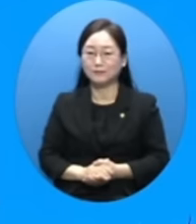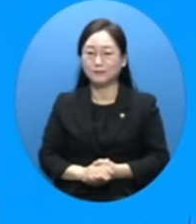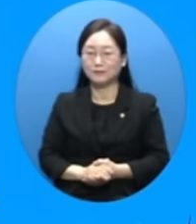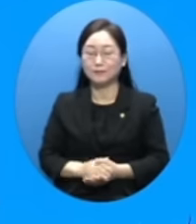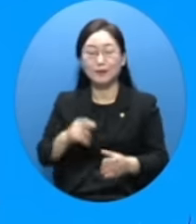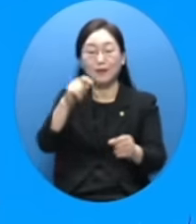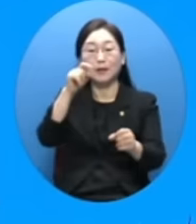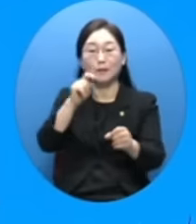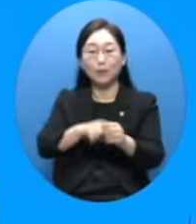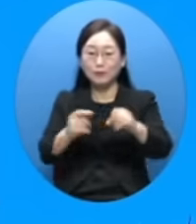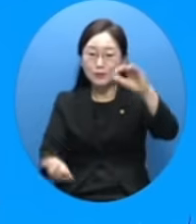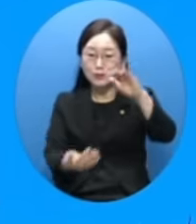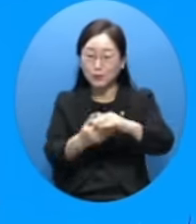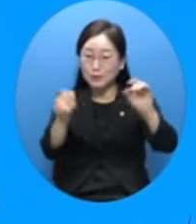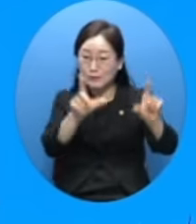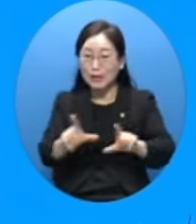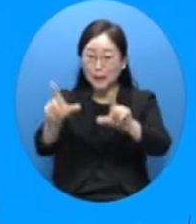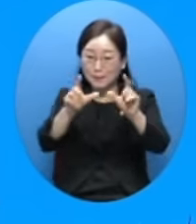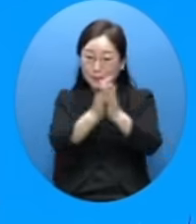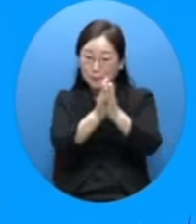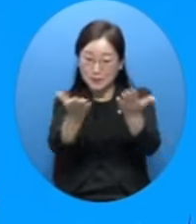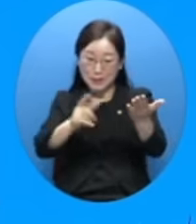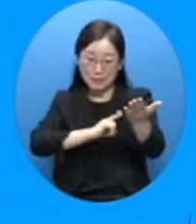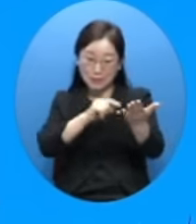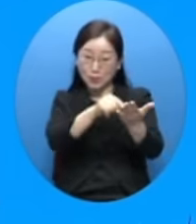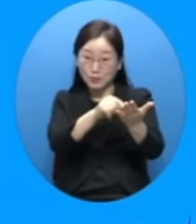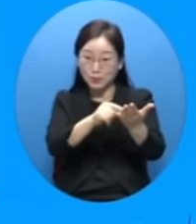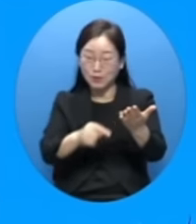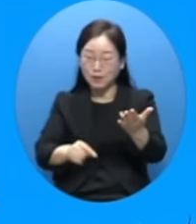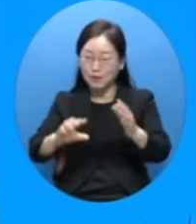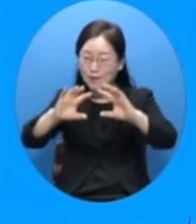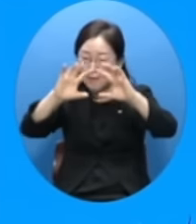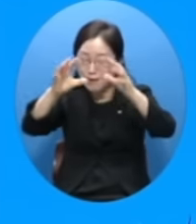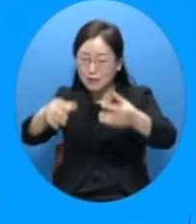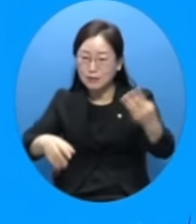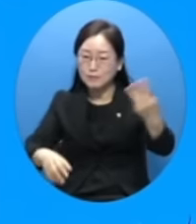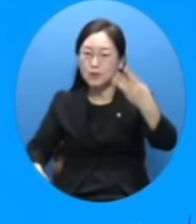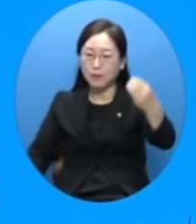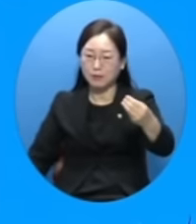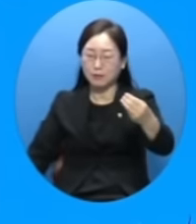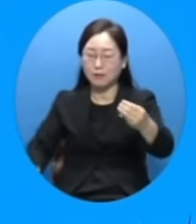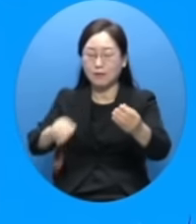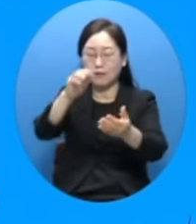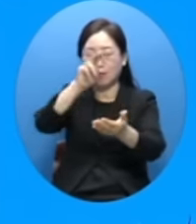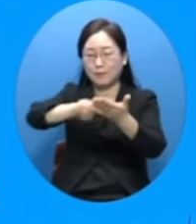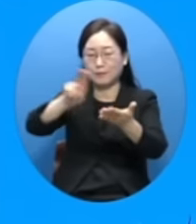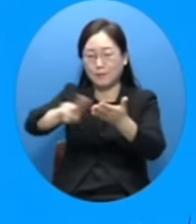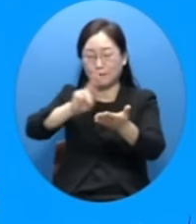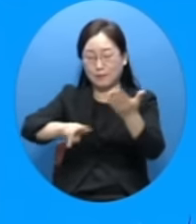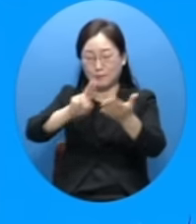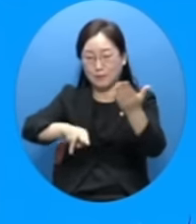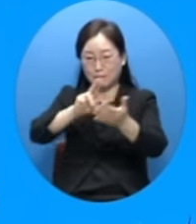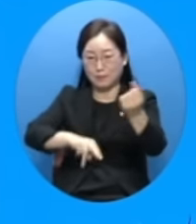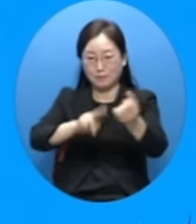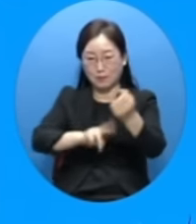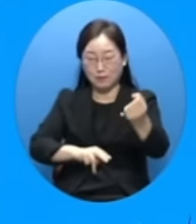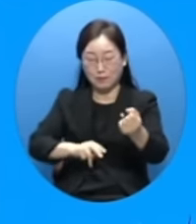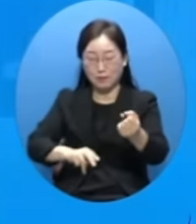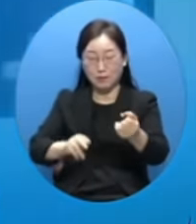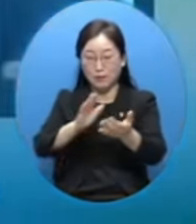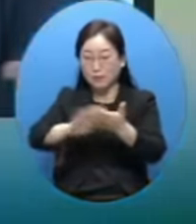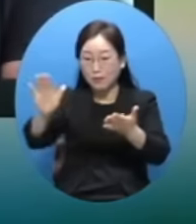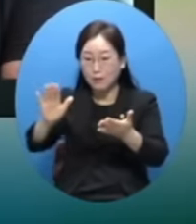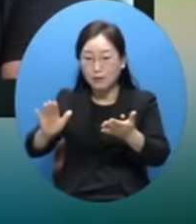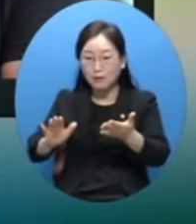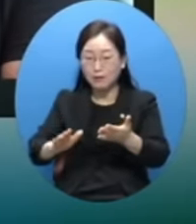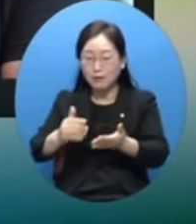목적이 이르는 삶이라는 책을 통해서 전 세계 약 3천만 권 이상의 책이 팔리고 많은 사람들에게 존경받고 있는 세델백교의 릭